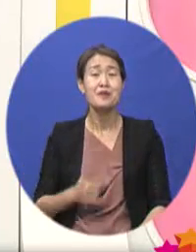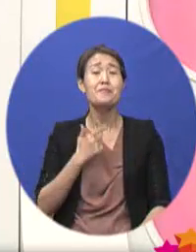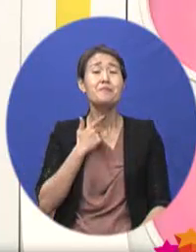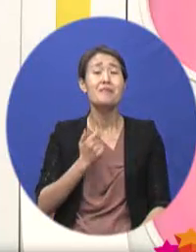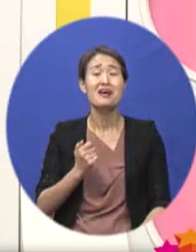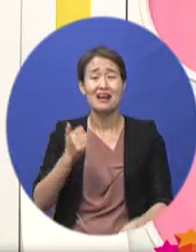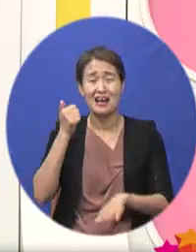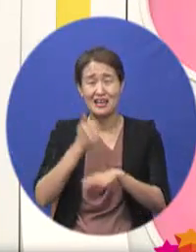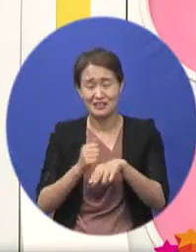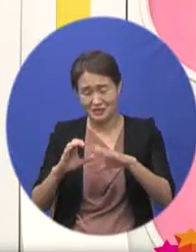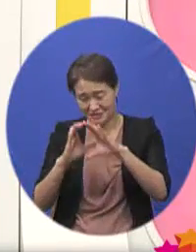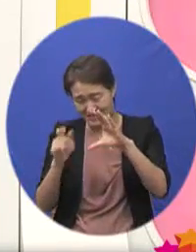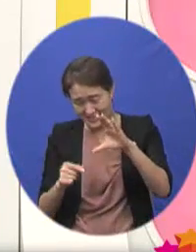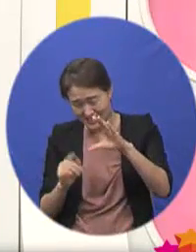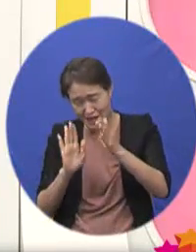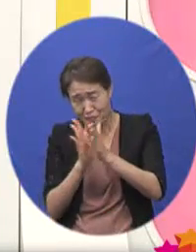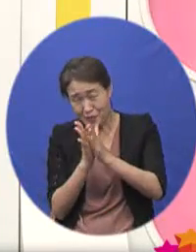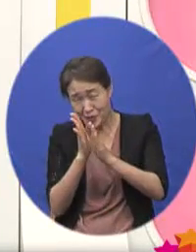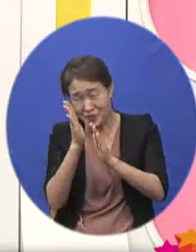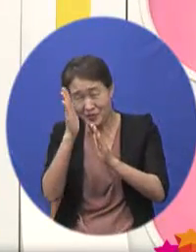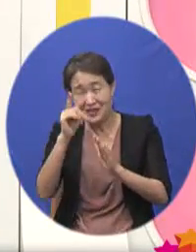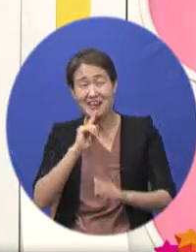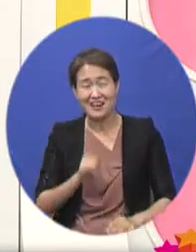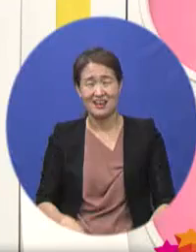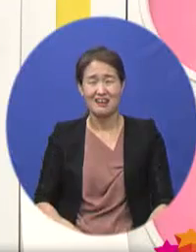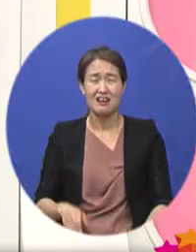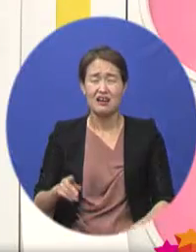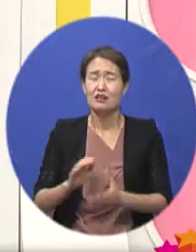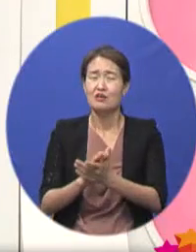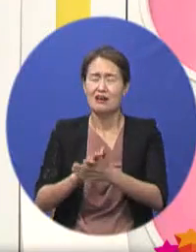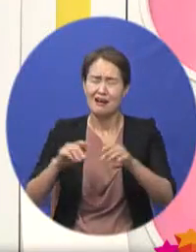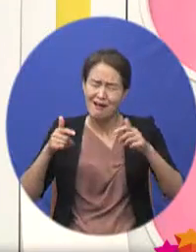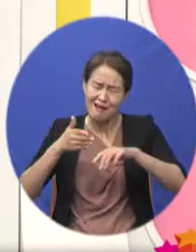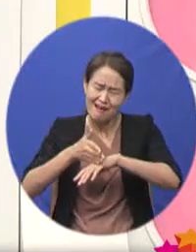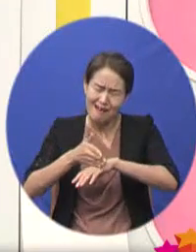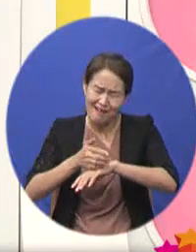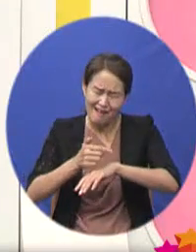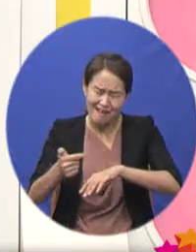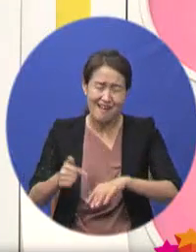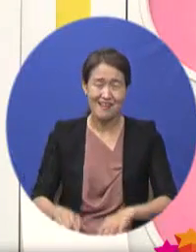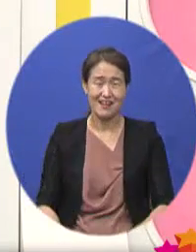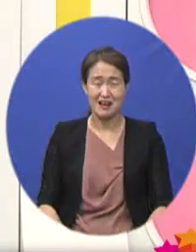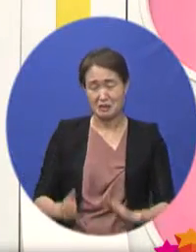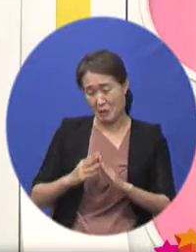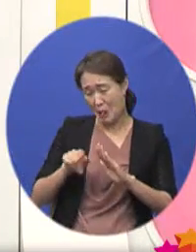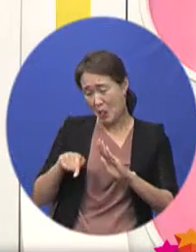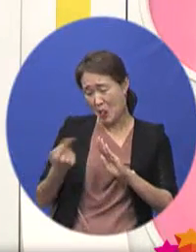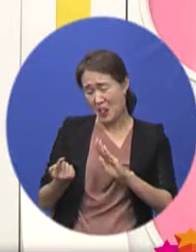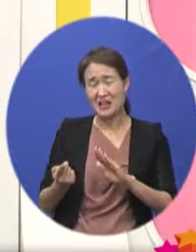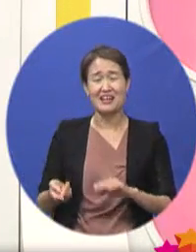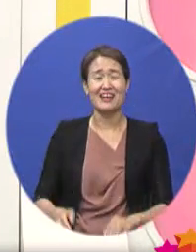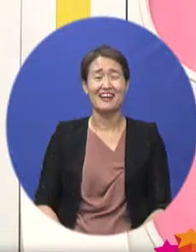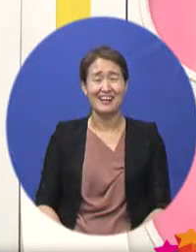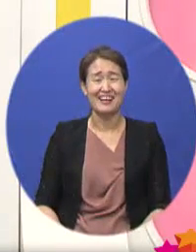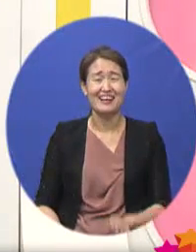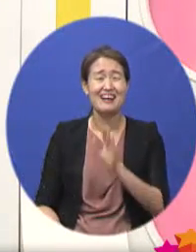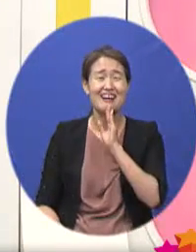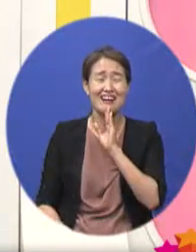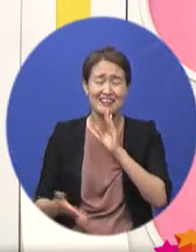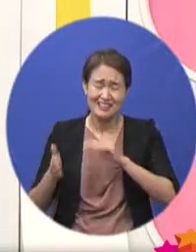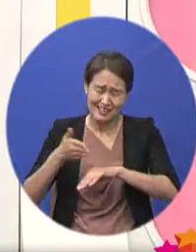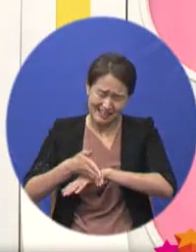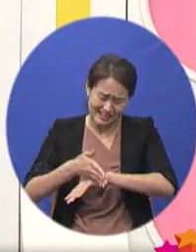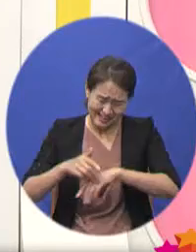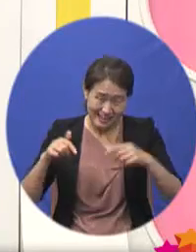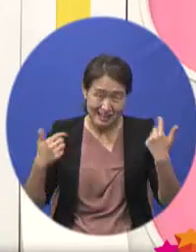그 개구멍이 빠질빠질. 근데 그 친구가 지각을 제일 많이 해. 오. 바로 옆에 살면서. 바로 옆에. 네. 아니 이